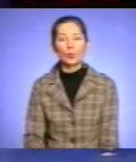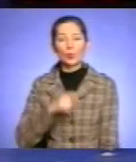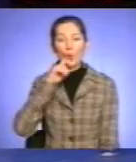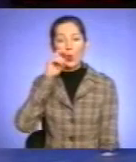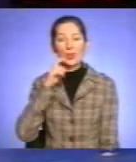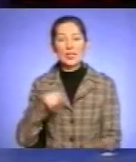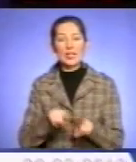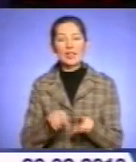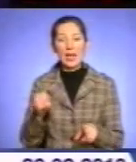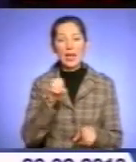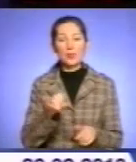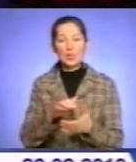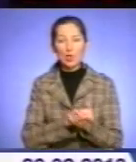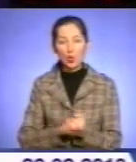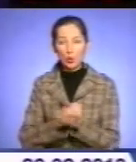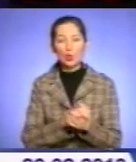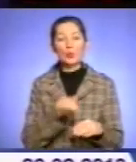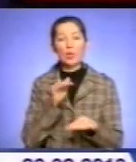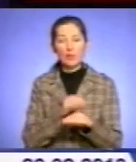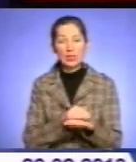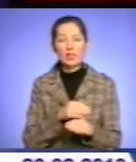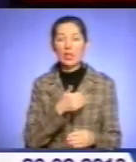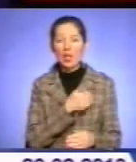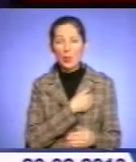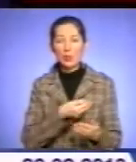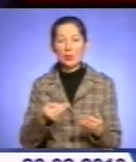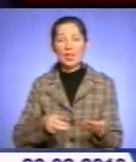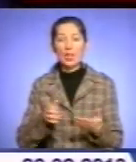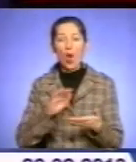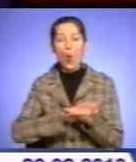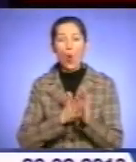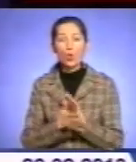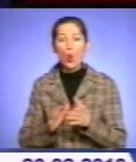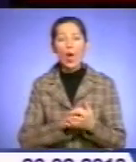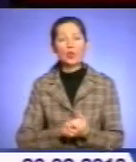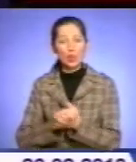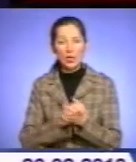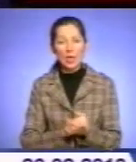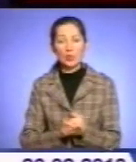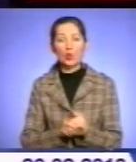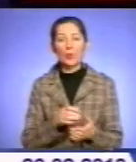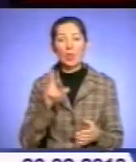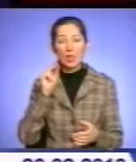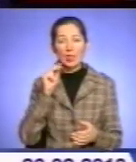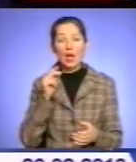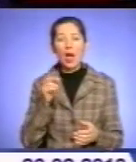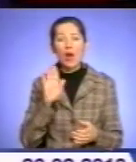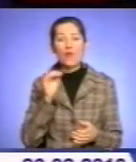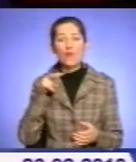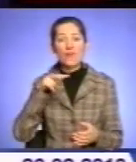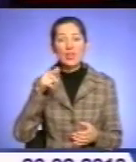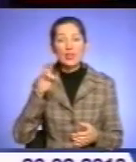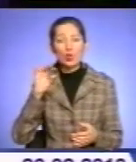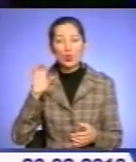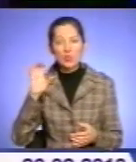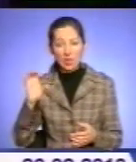Україна та Європейський Союз підтвердили намір підписати угоду про асоціацію. Наймовірніша дата – Вільнюський саміт Східного